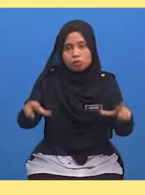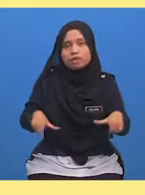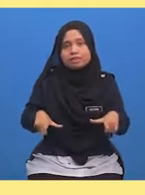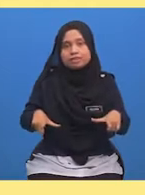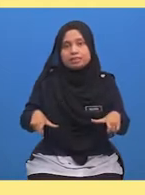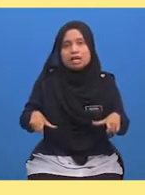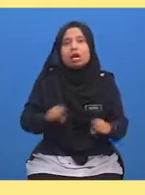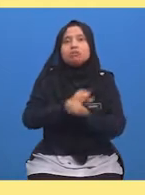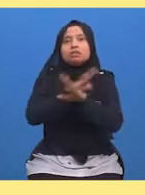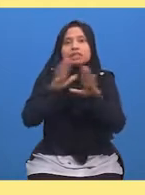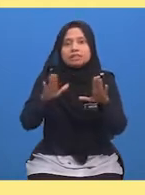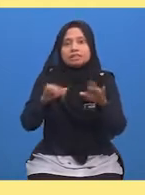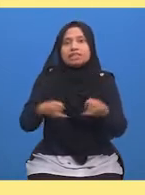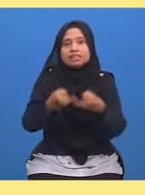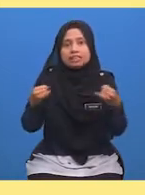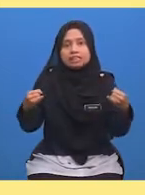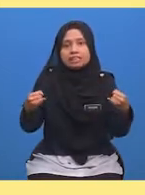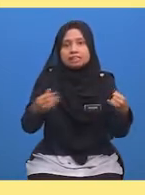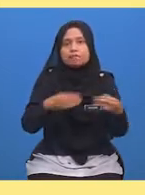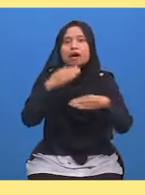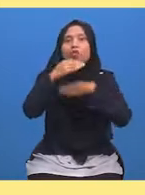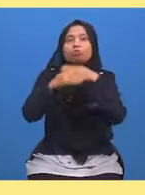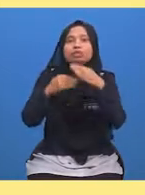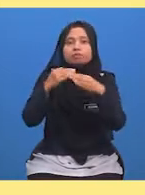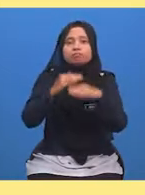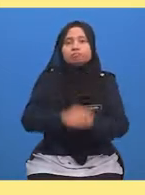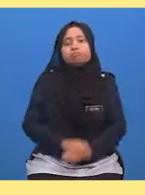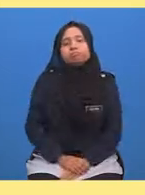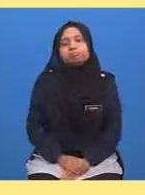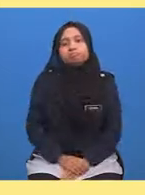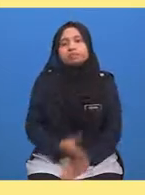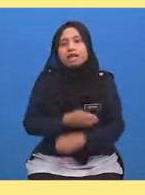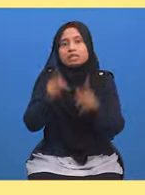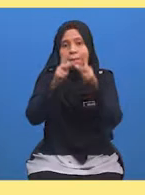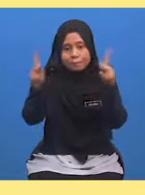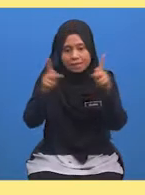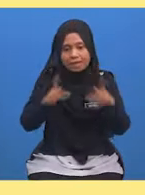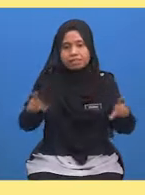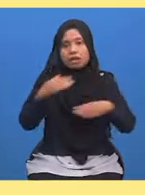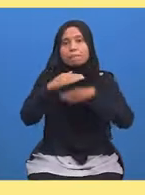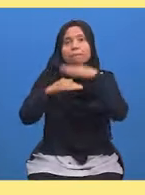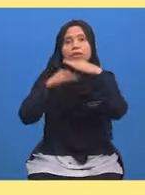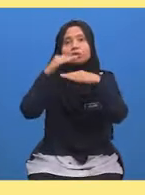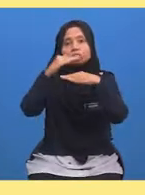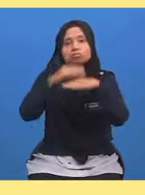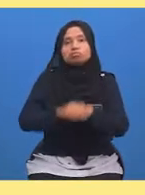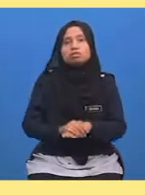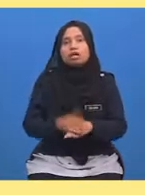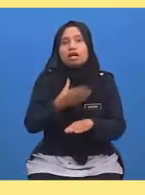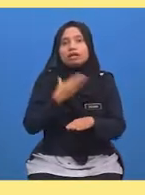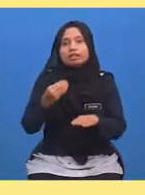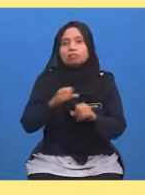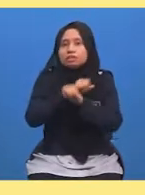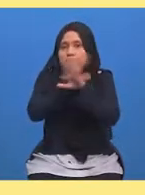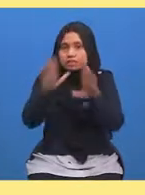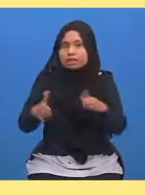menjelaskan jenis dan struktur bangunan beserta dengan pelan bangunan dan